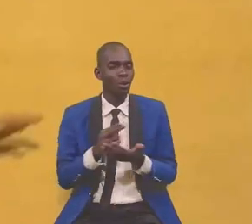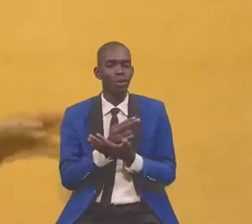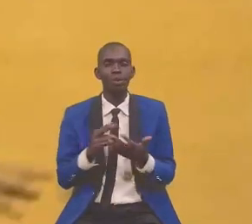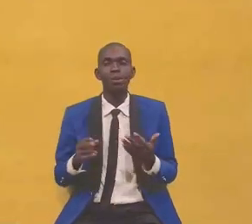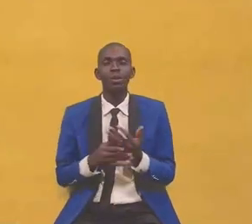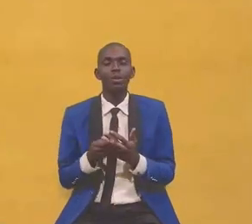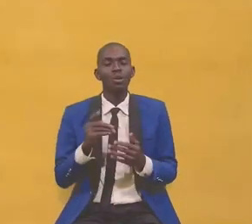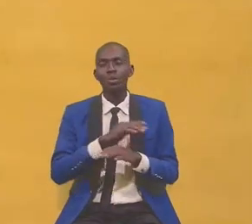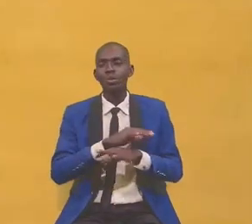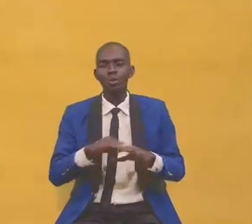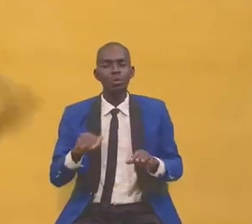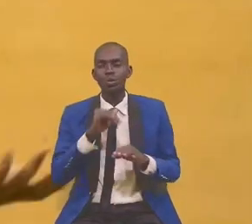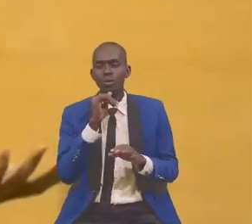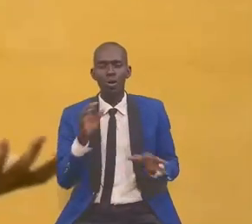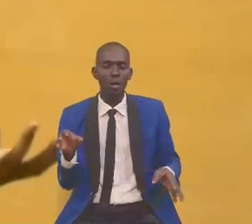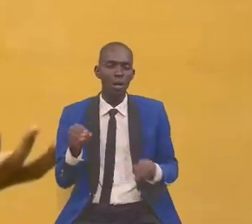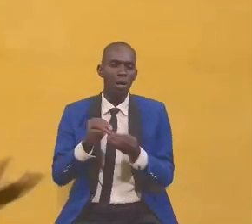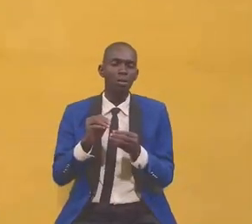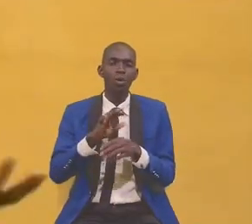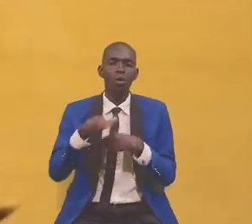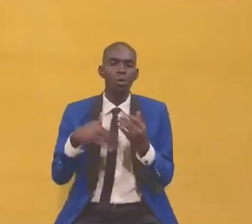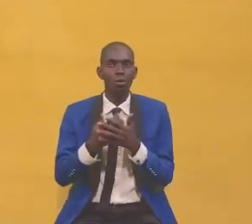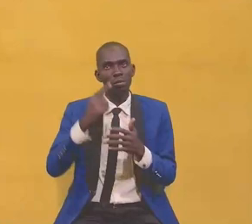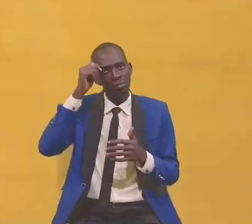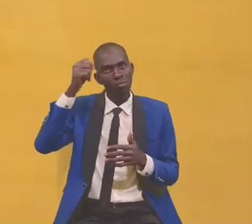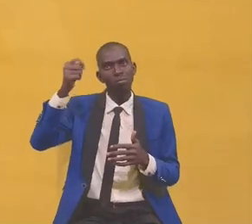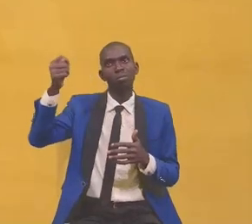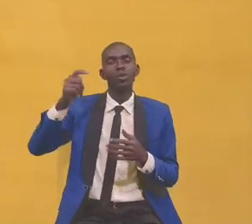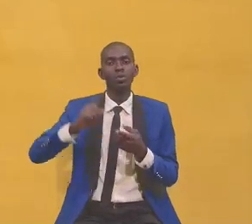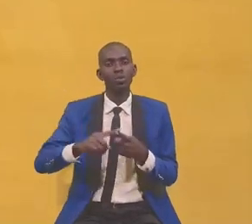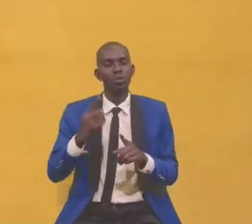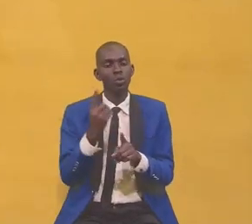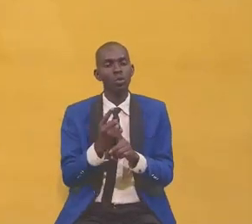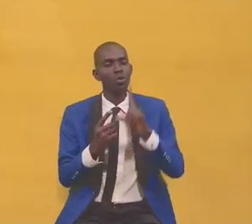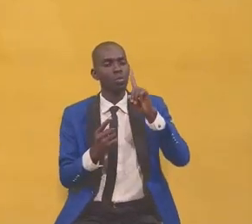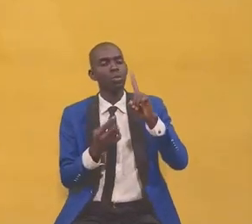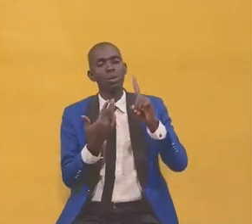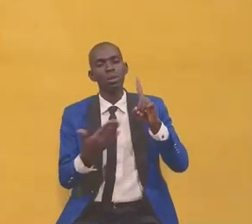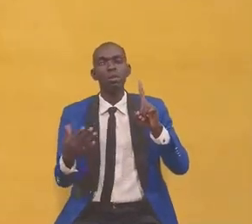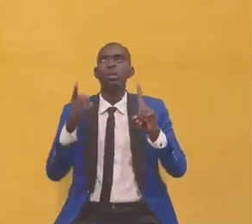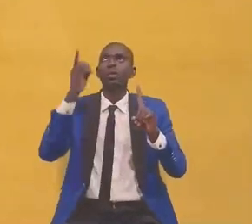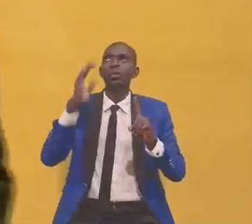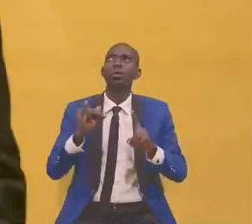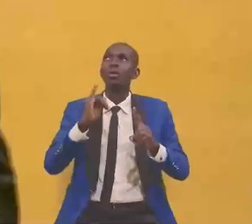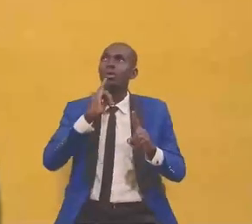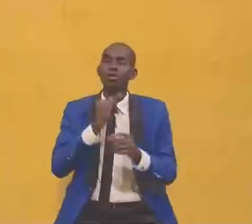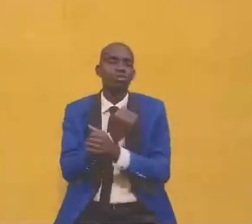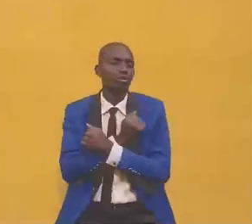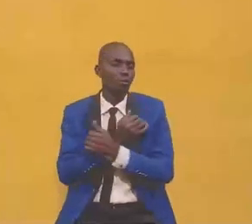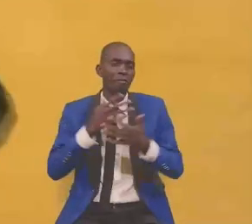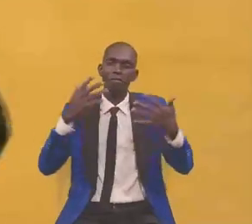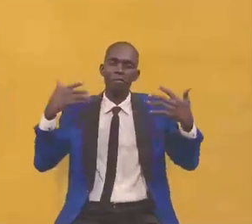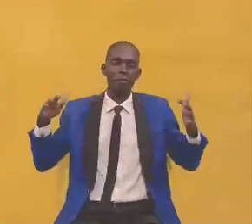pas toute la théologie sur Dieu amour. Dieu est saint. Dieu est juge. Et Dieu va juger le